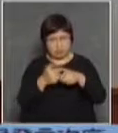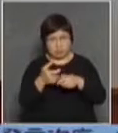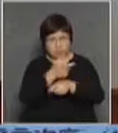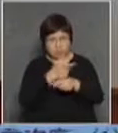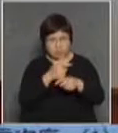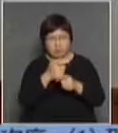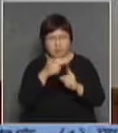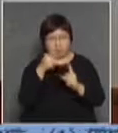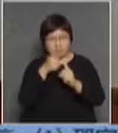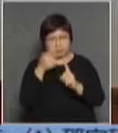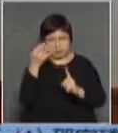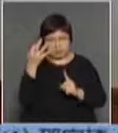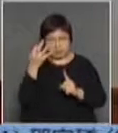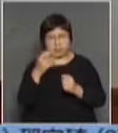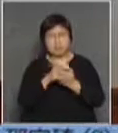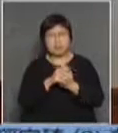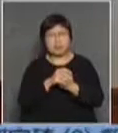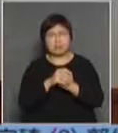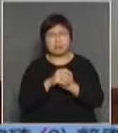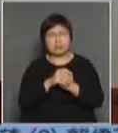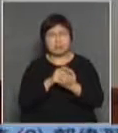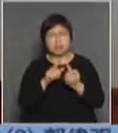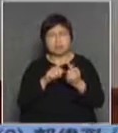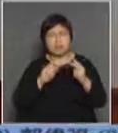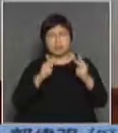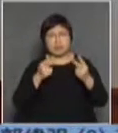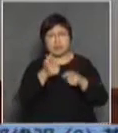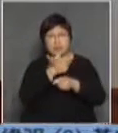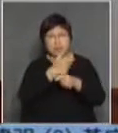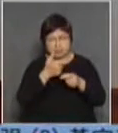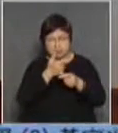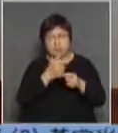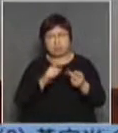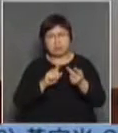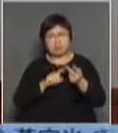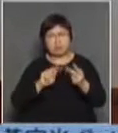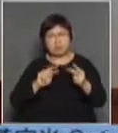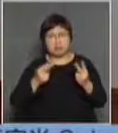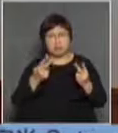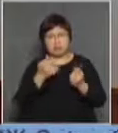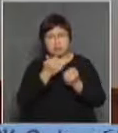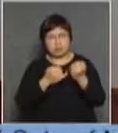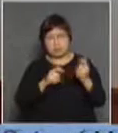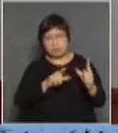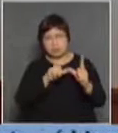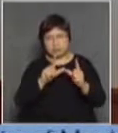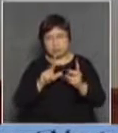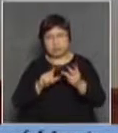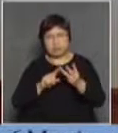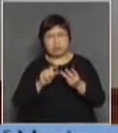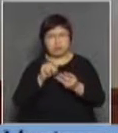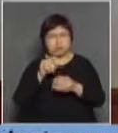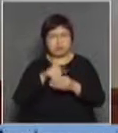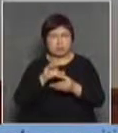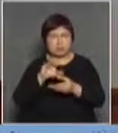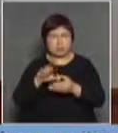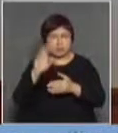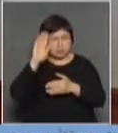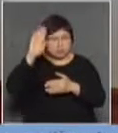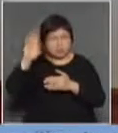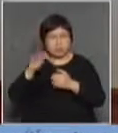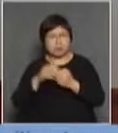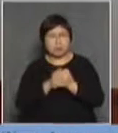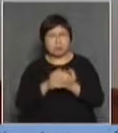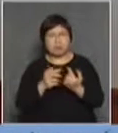目標，包括發展經濟、改善民生、投資未來、宜居宜